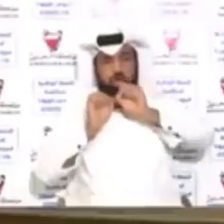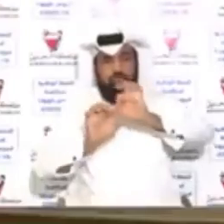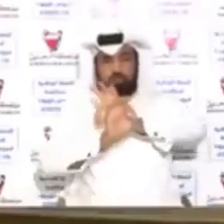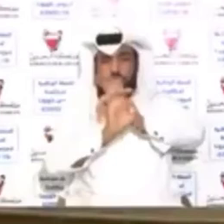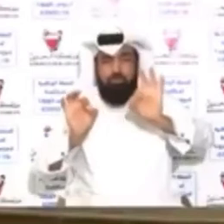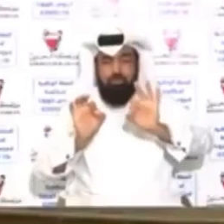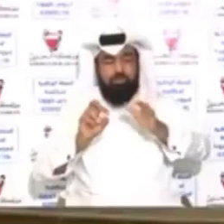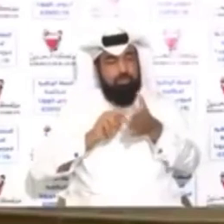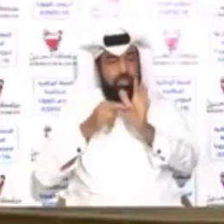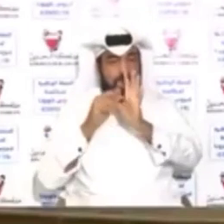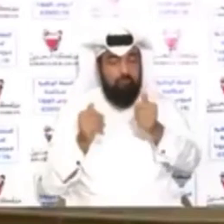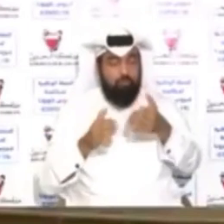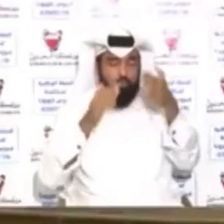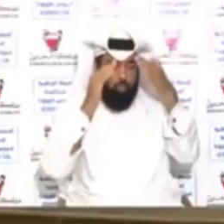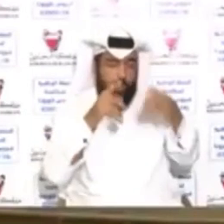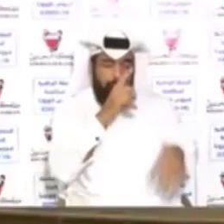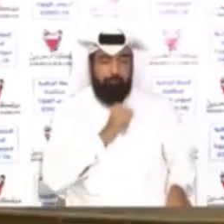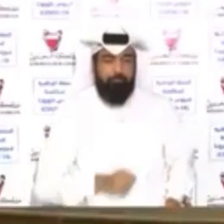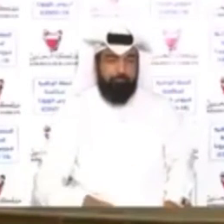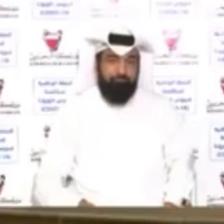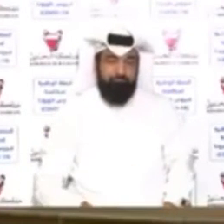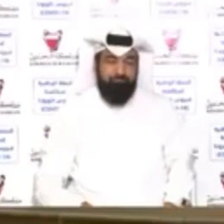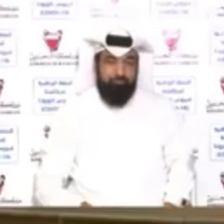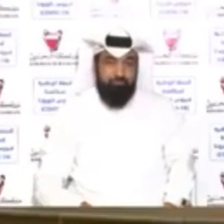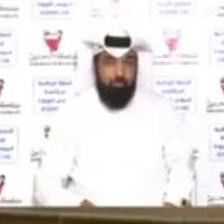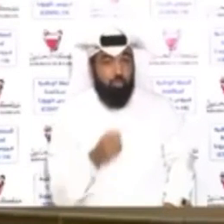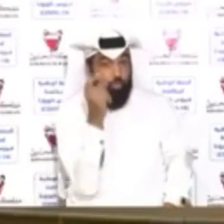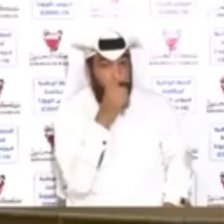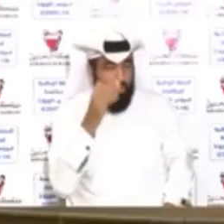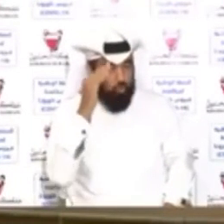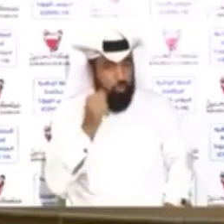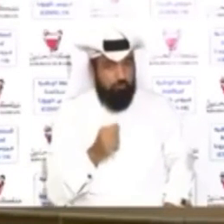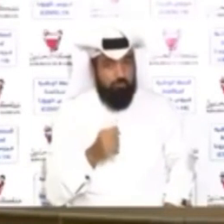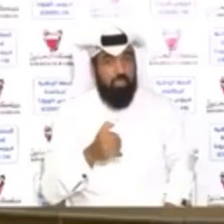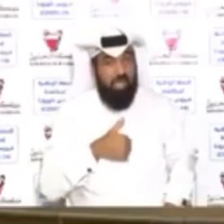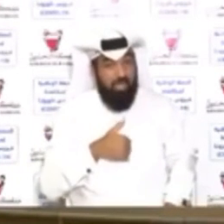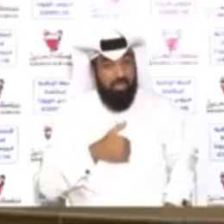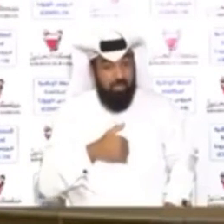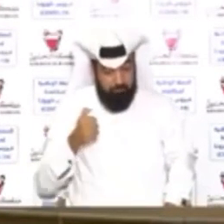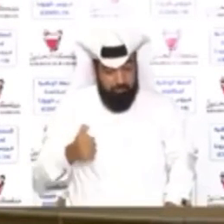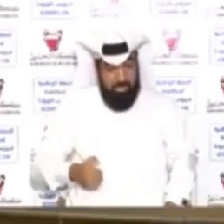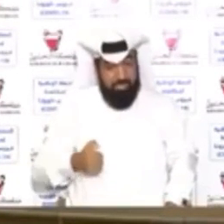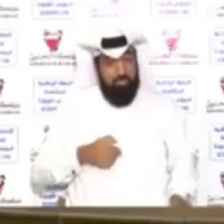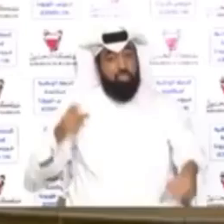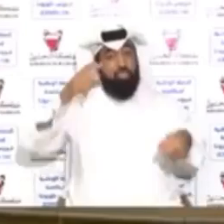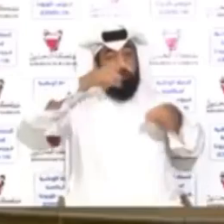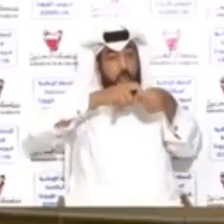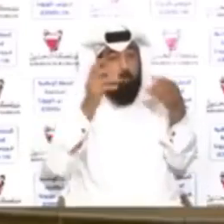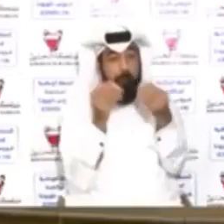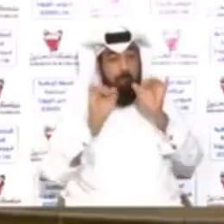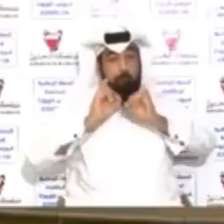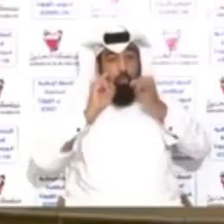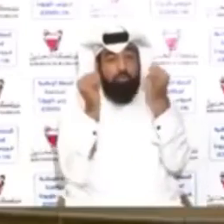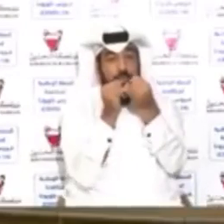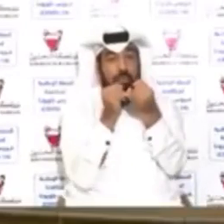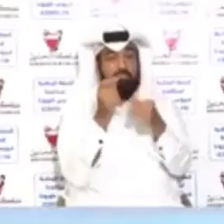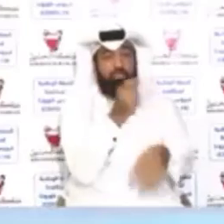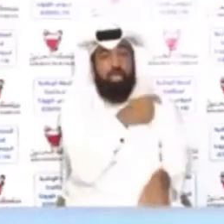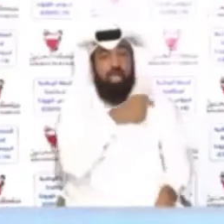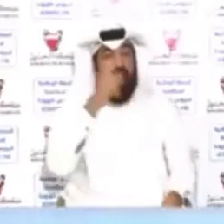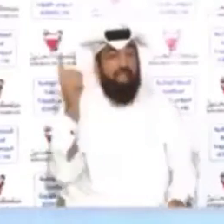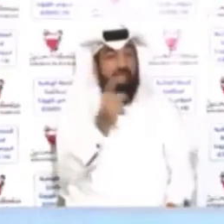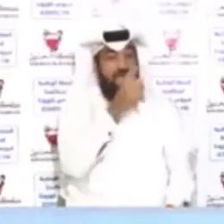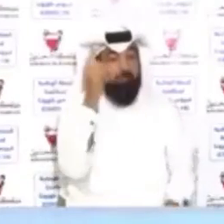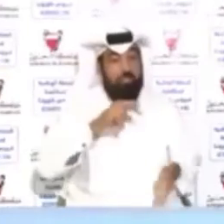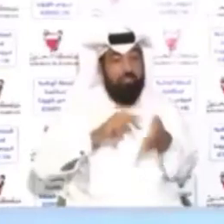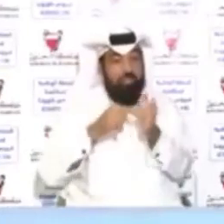شكرا جزيلا على السؤال. بالنسبة إلى التعاون مع منظمة الصحة العالمية، فعلا هو في اللي